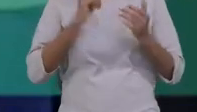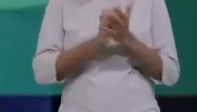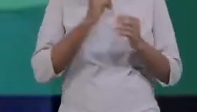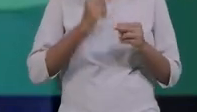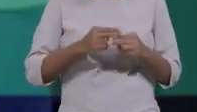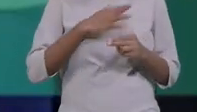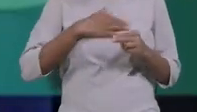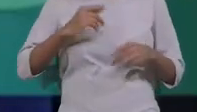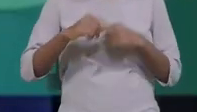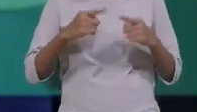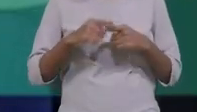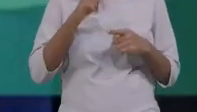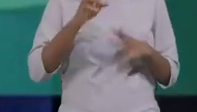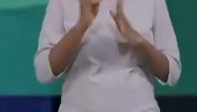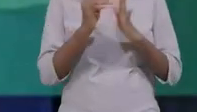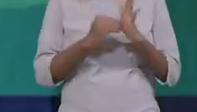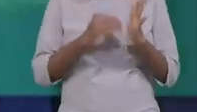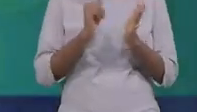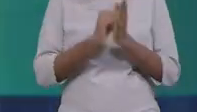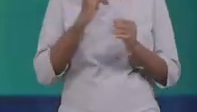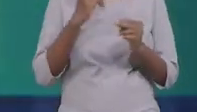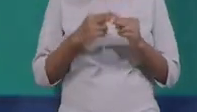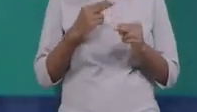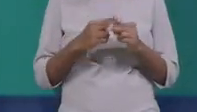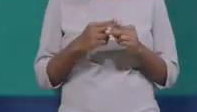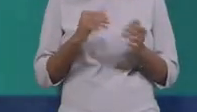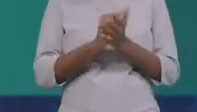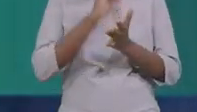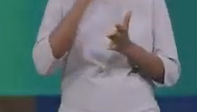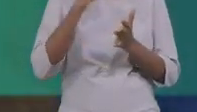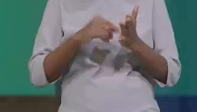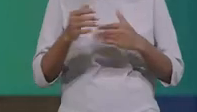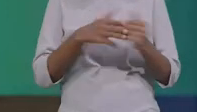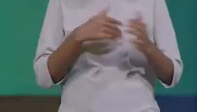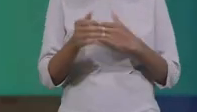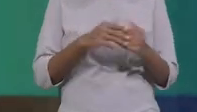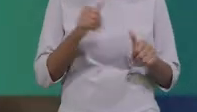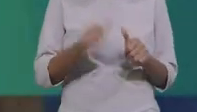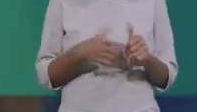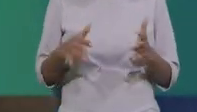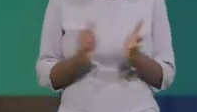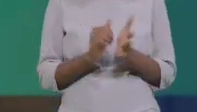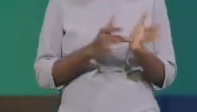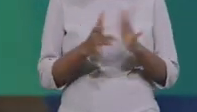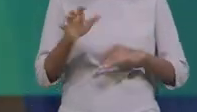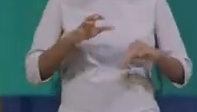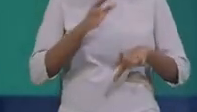nom. Et lorsque vous mentionnez son nom, c'est ce qui compte. Tout ce que Jésus a fait sur la